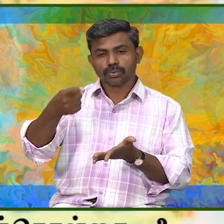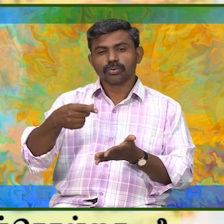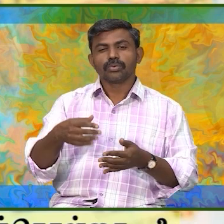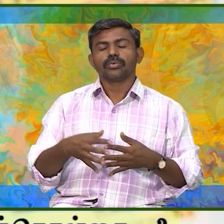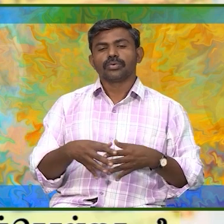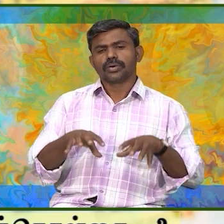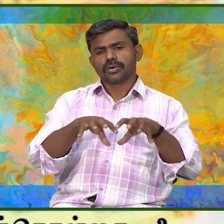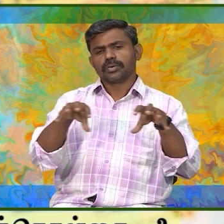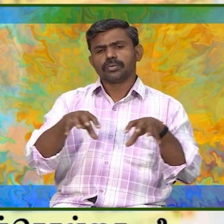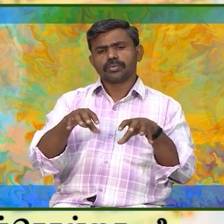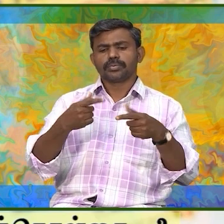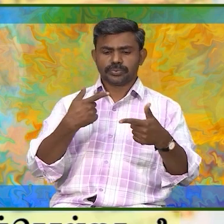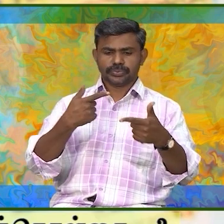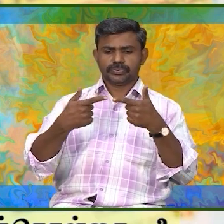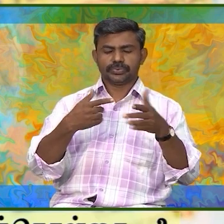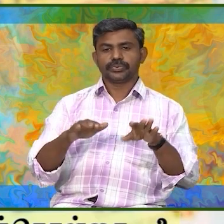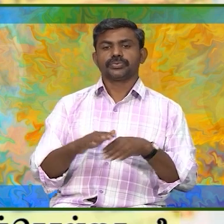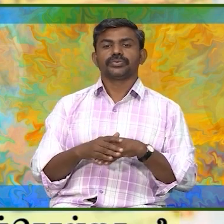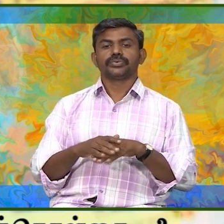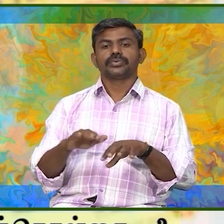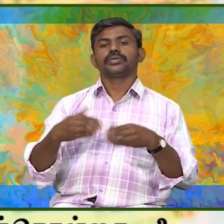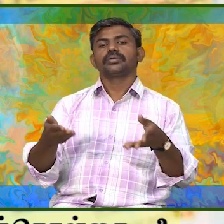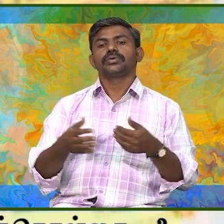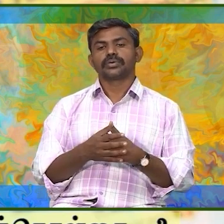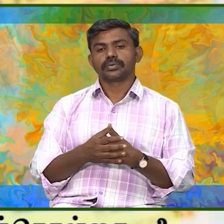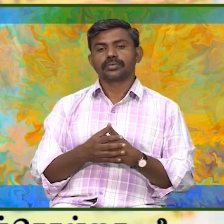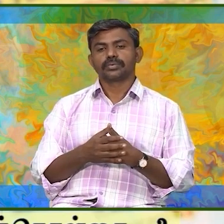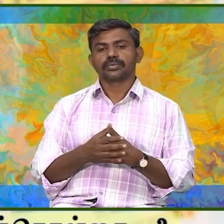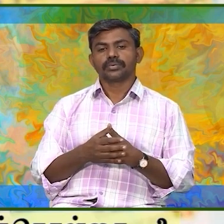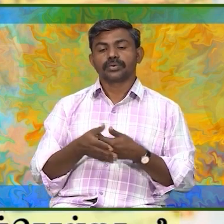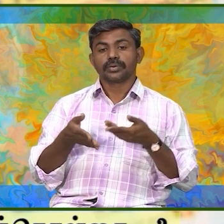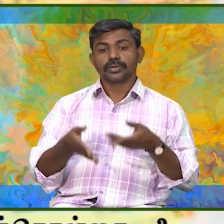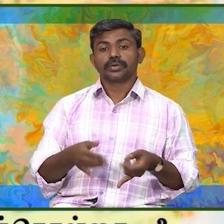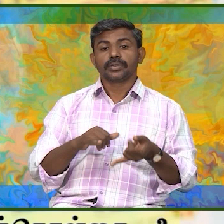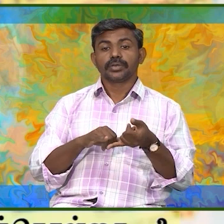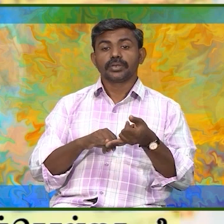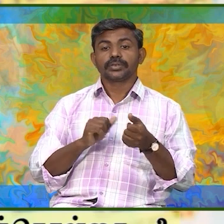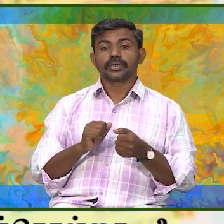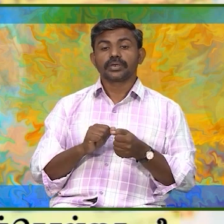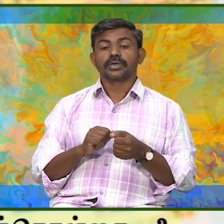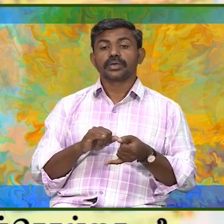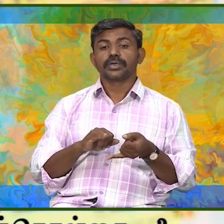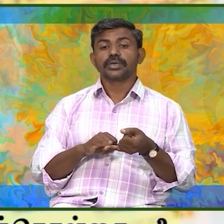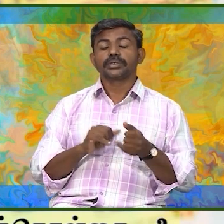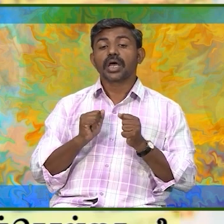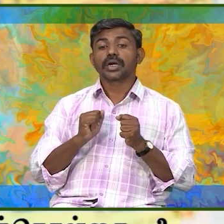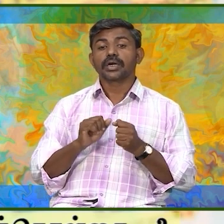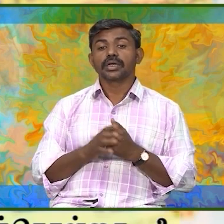நாட்டுக்களும் இருக்கக்கூடிய பிரச்சனைகளை பேச்சுவார்த்தைகள் மூலம் தீர்த்து வைக்கிறது. சரி, இப்போ சார்க் சார்க்னு சொல்கிறோமே,